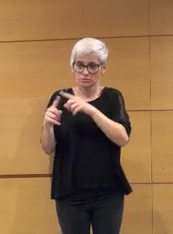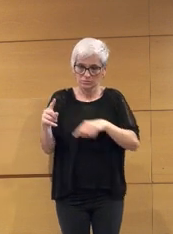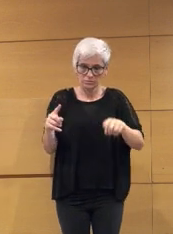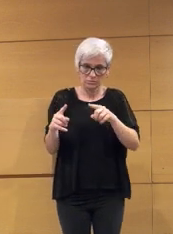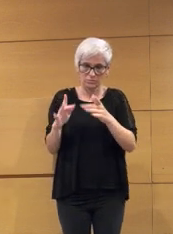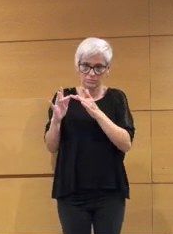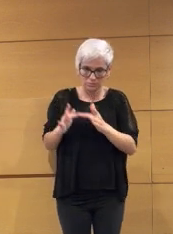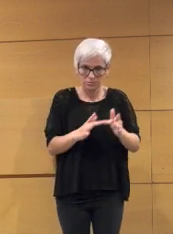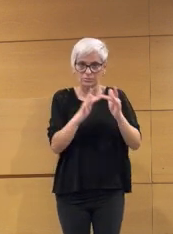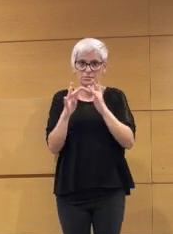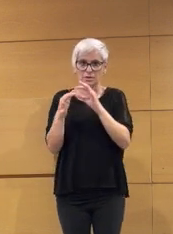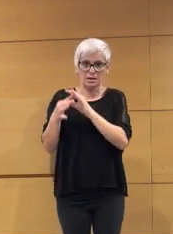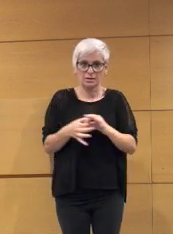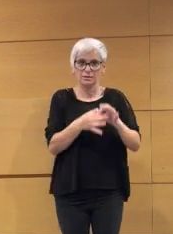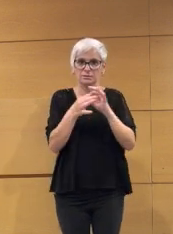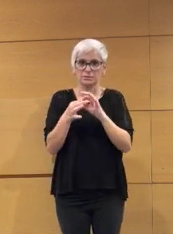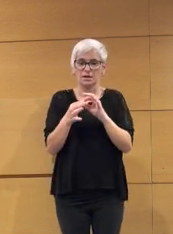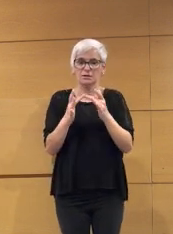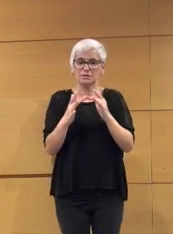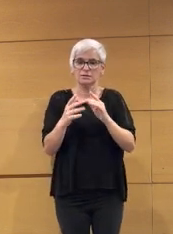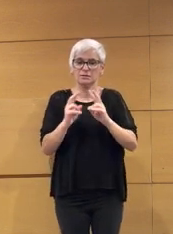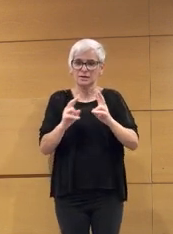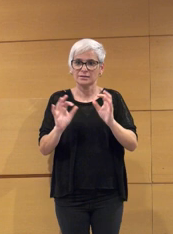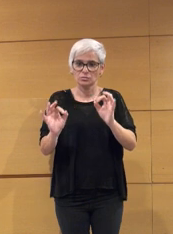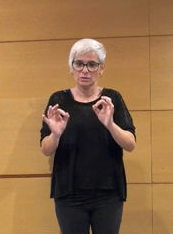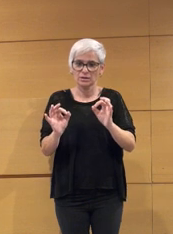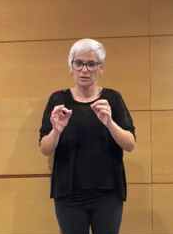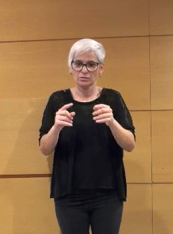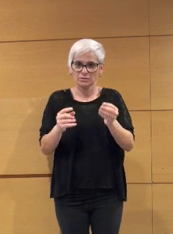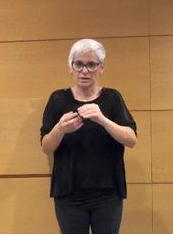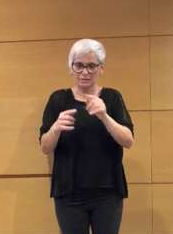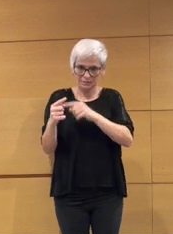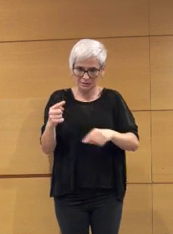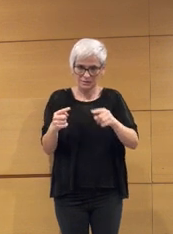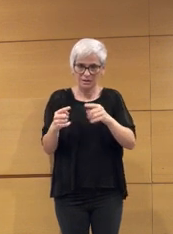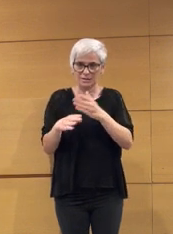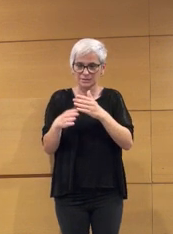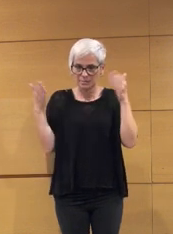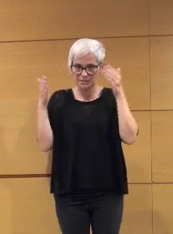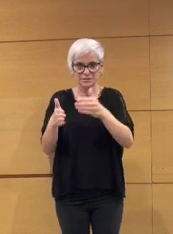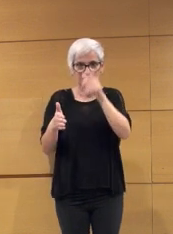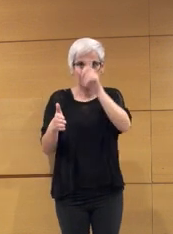que és iteratiu i s'ha d'anar retroalimentant posant l'usuari al centre de tot.